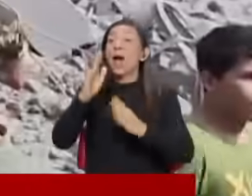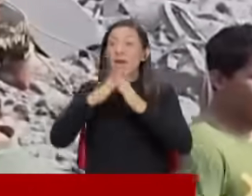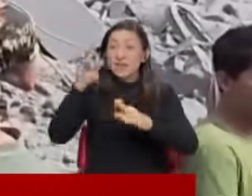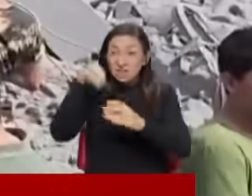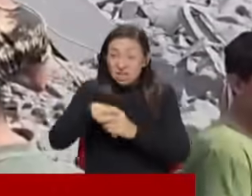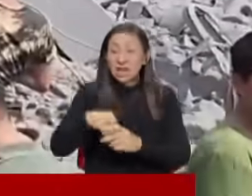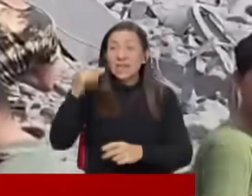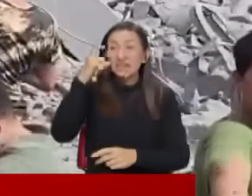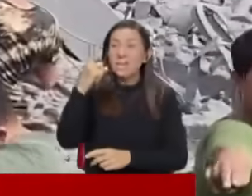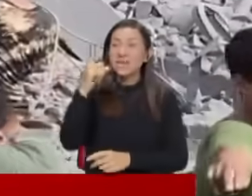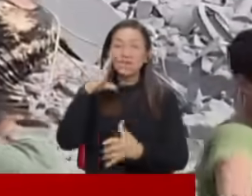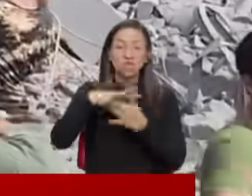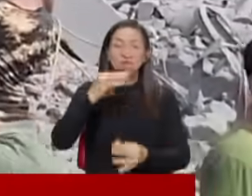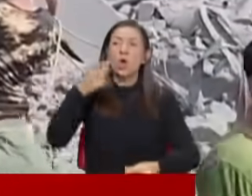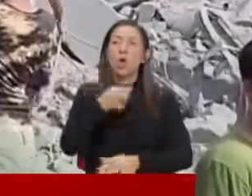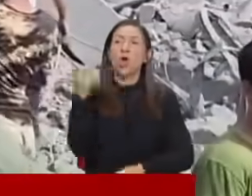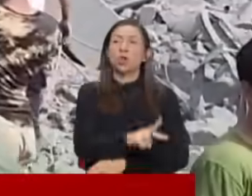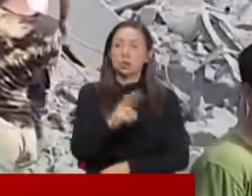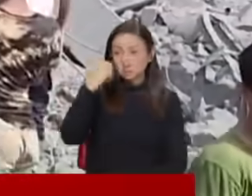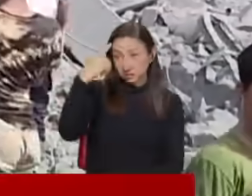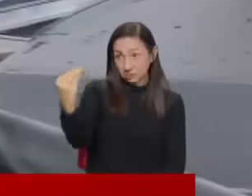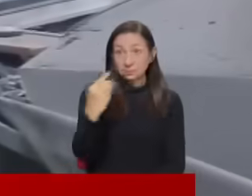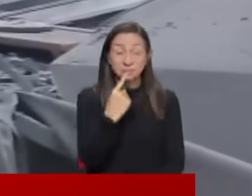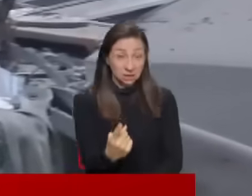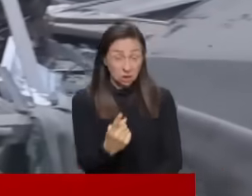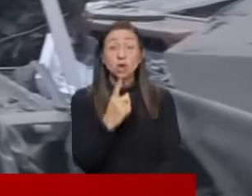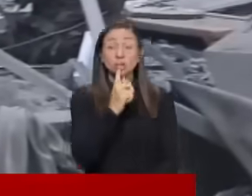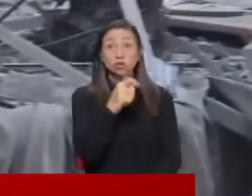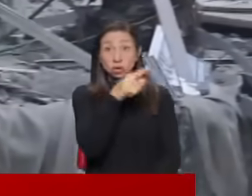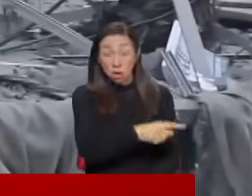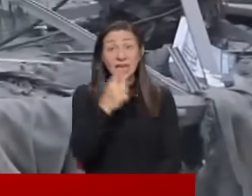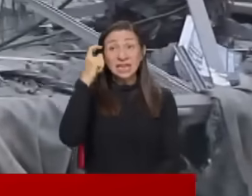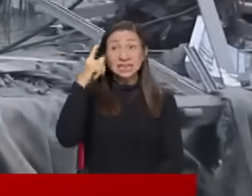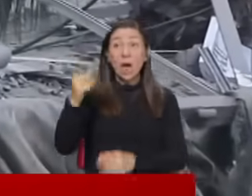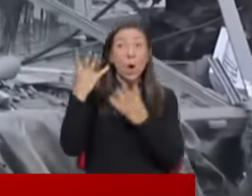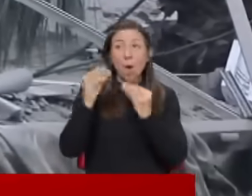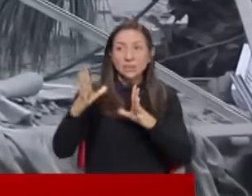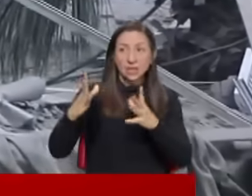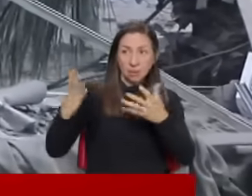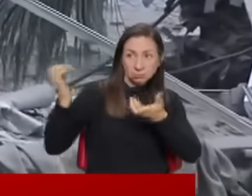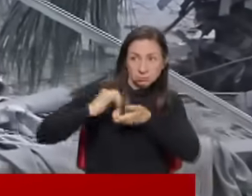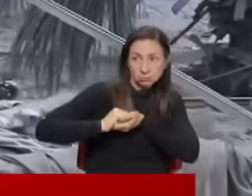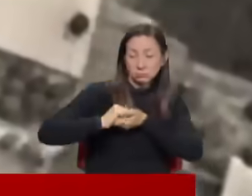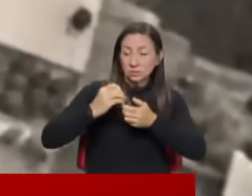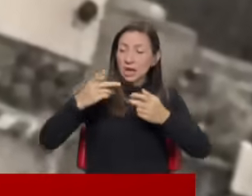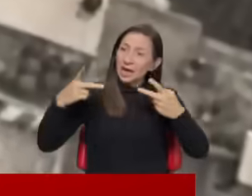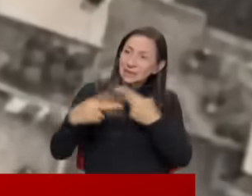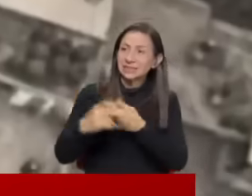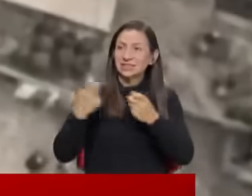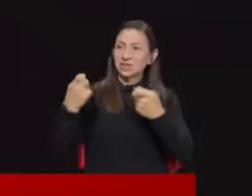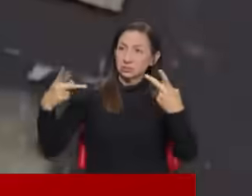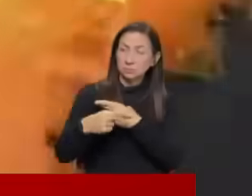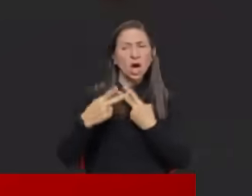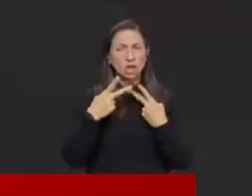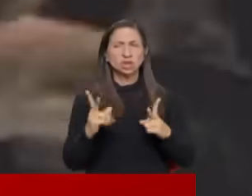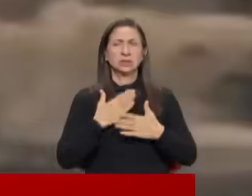için İsrail'le bir kişiyi infaz edeceklerini öne sürdü. Sözcü, İsrail'le olası ateşkese de açık olduklarını duyurdu.